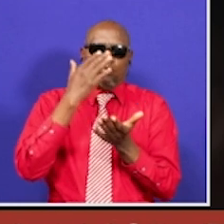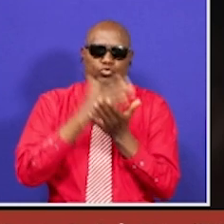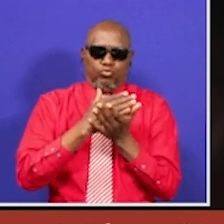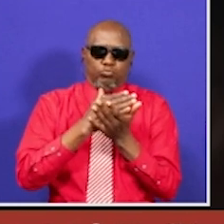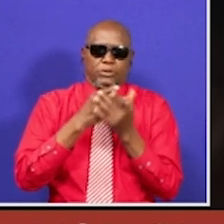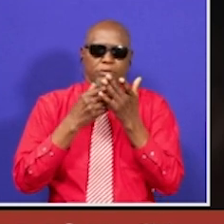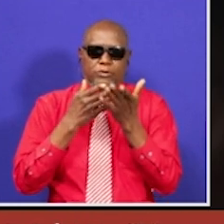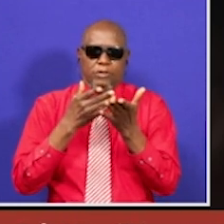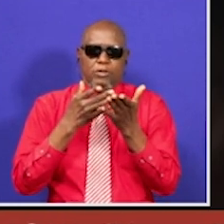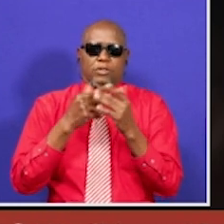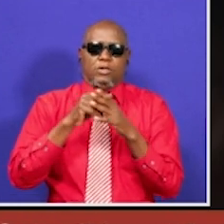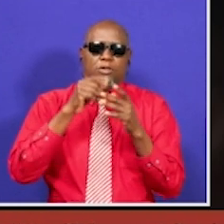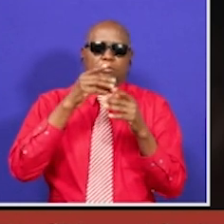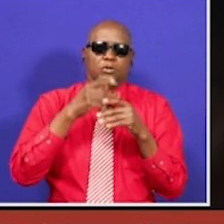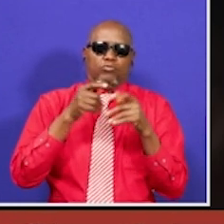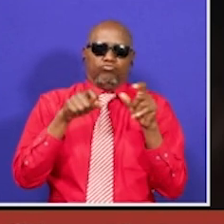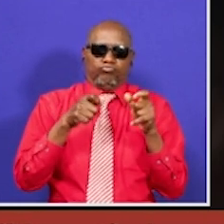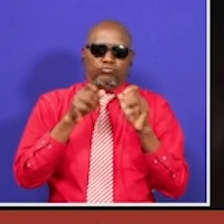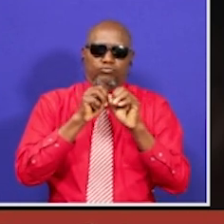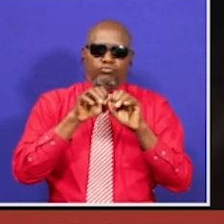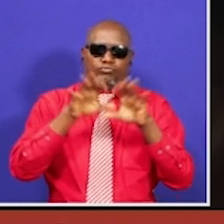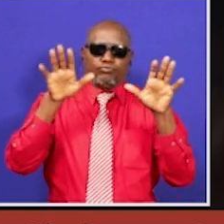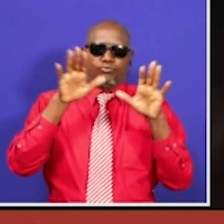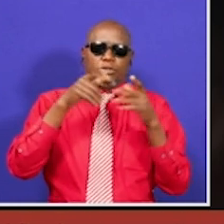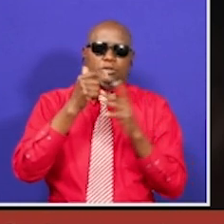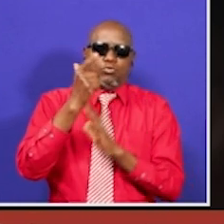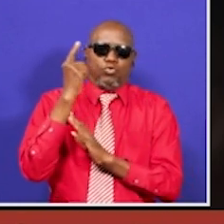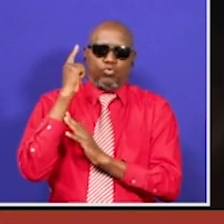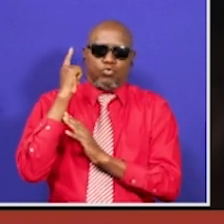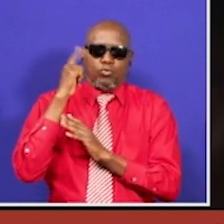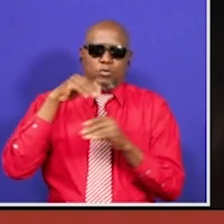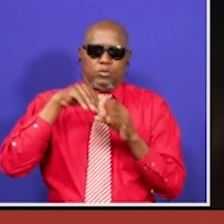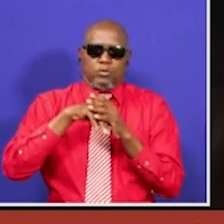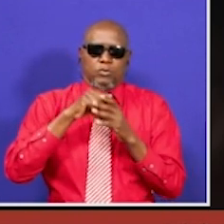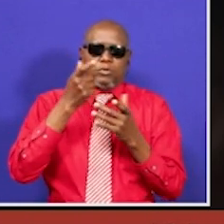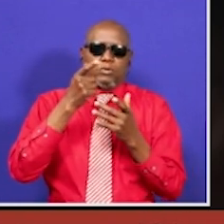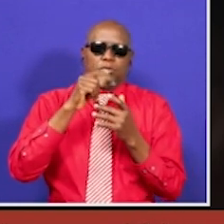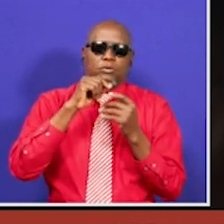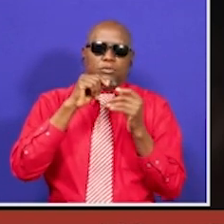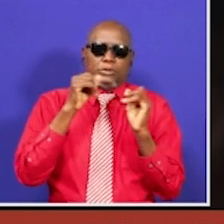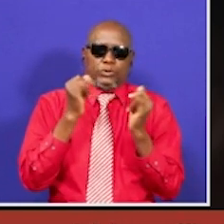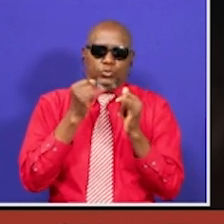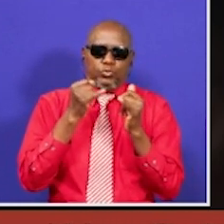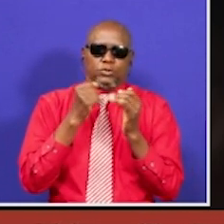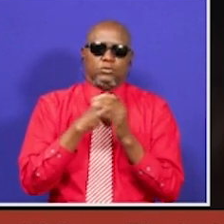marejeleo ya dhamira ya serikali kutawala sheria nchini na soko uhuru wa vyombo vya habari.